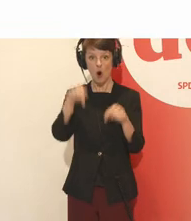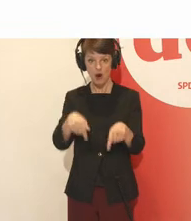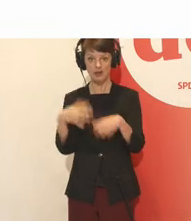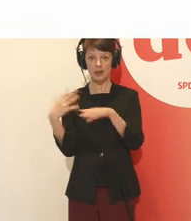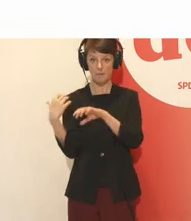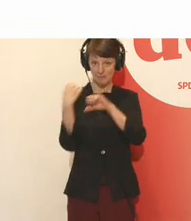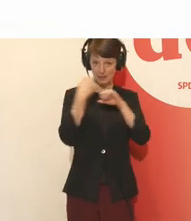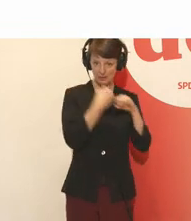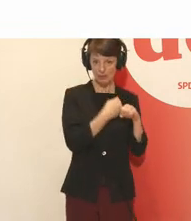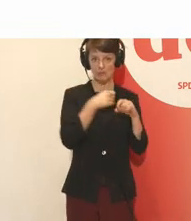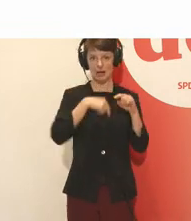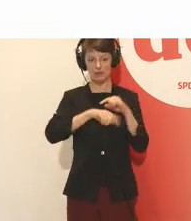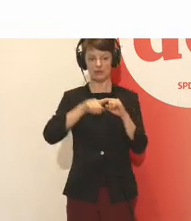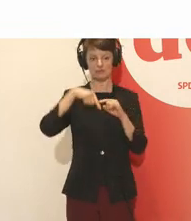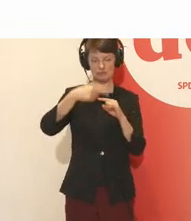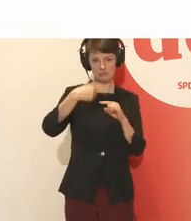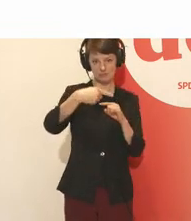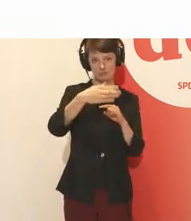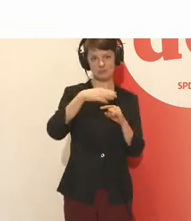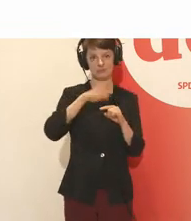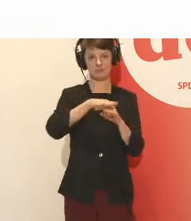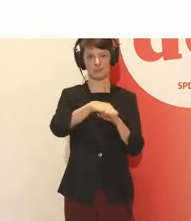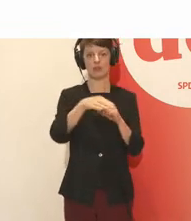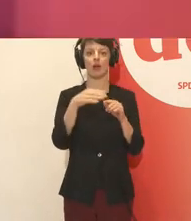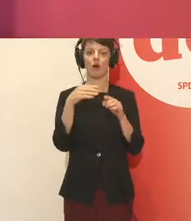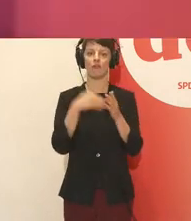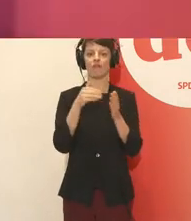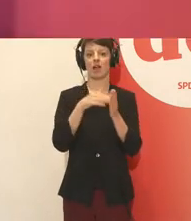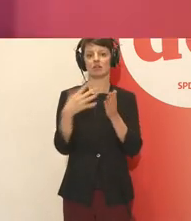auch in den wochen und monaten danach